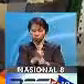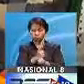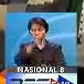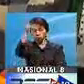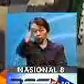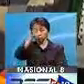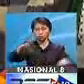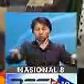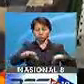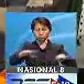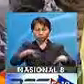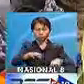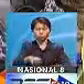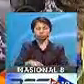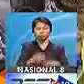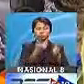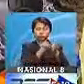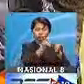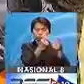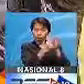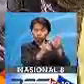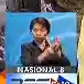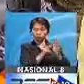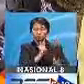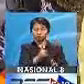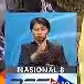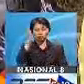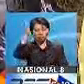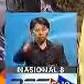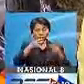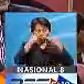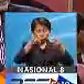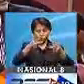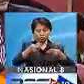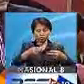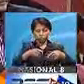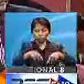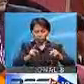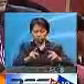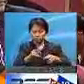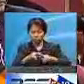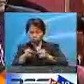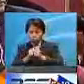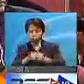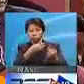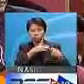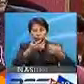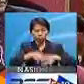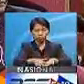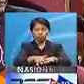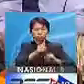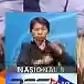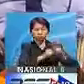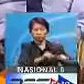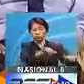kerajaan melaksanakan maqasid syariah. Ia juga akan mengenal pasti ruang pembaikan bagi manfaat penerapan nilai-nilai